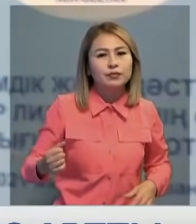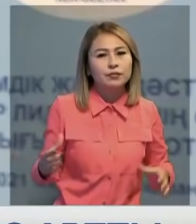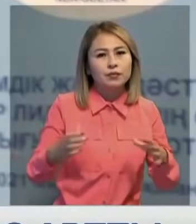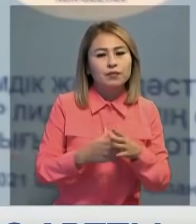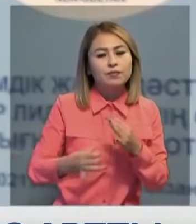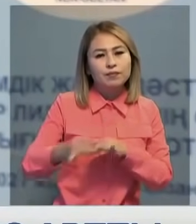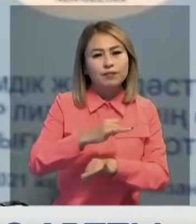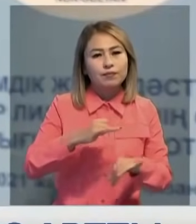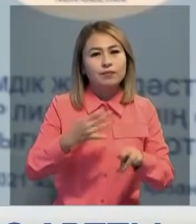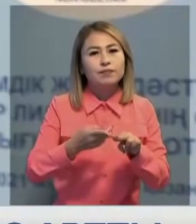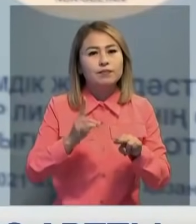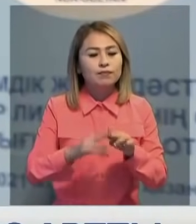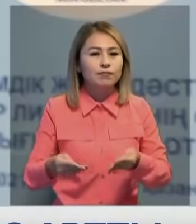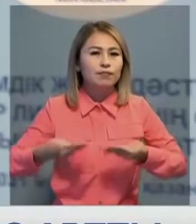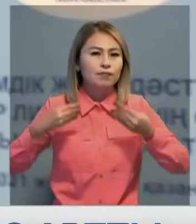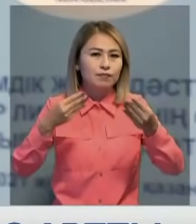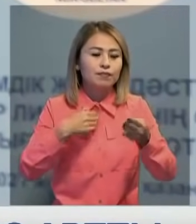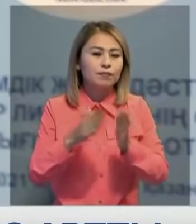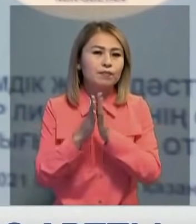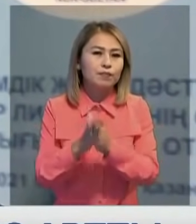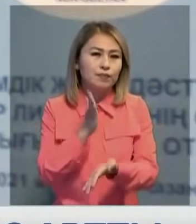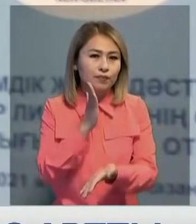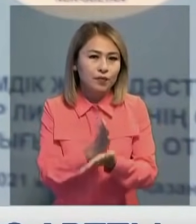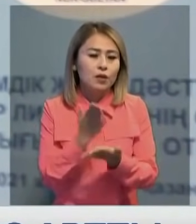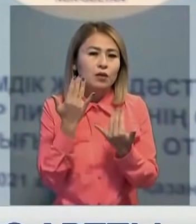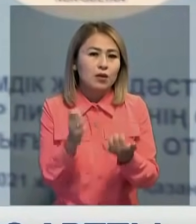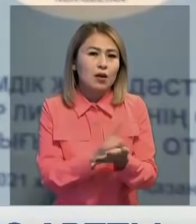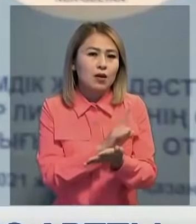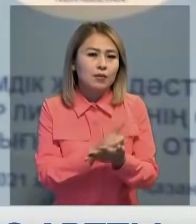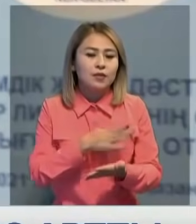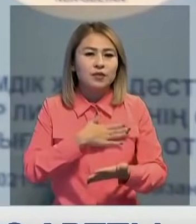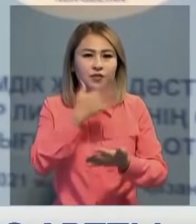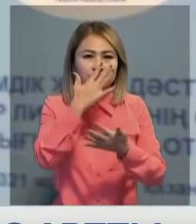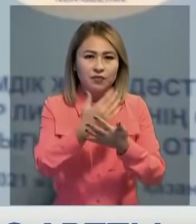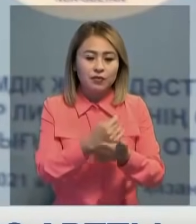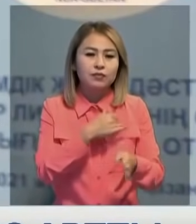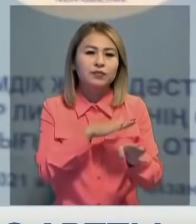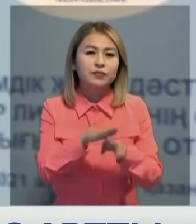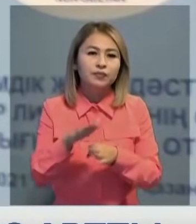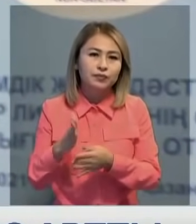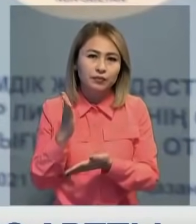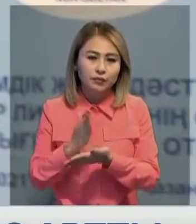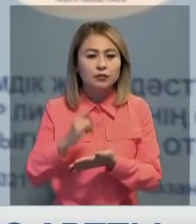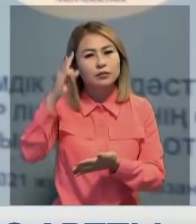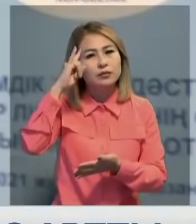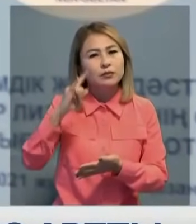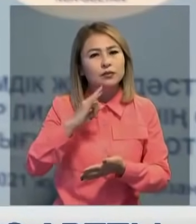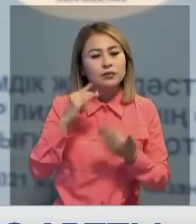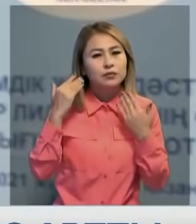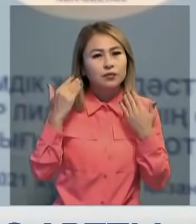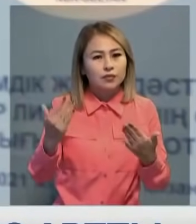талқылап отырмыз. Солардың ұсыныстарын сұрап отырмыз біздер. Әрине, біздер өзіміздің ұсыныстарымызды беріп жатырмыз. Қазақстан жақтан біздер